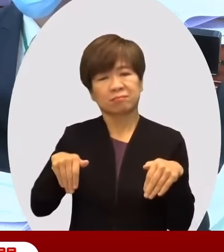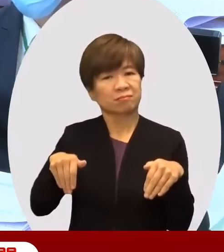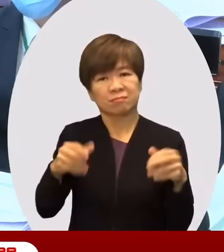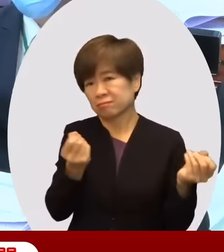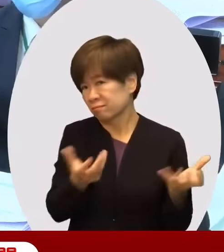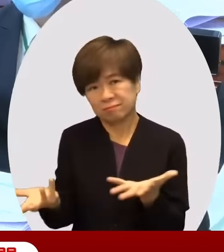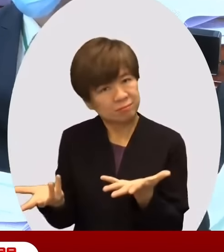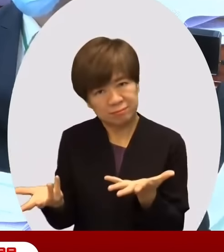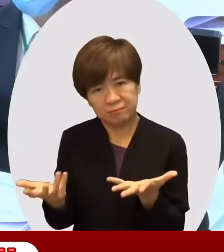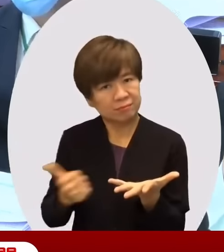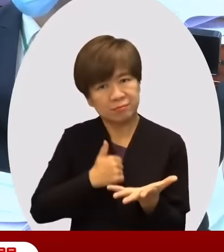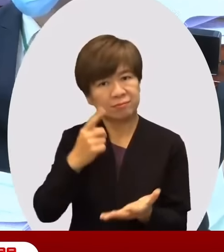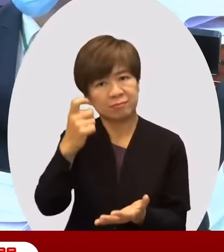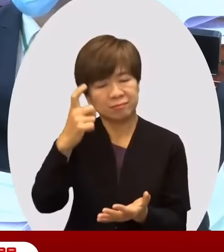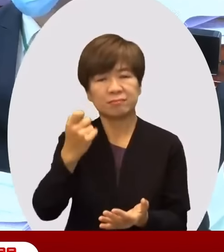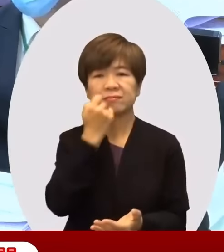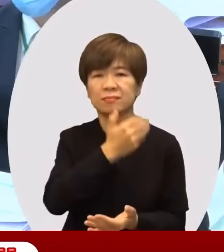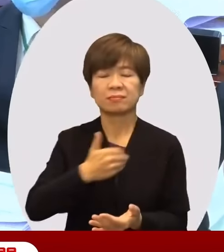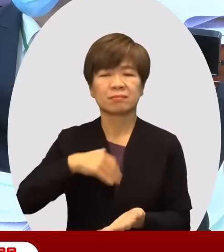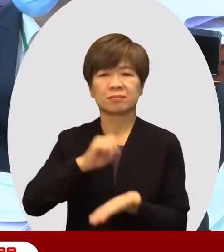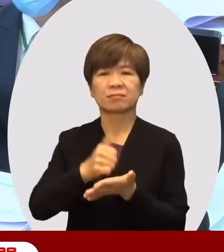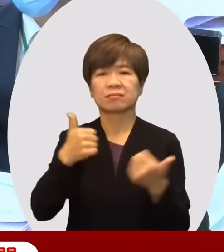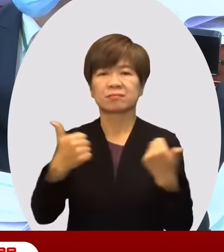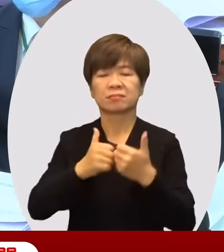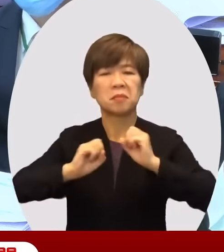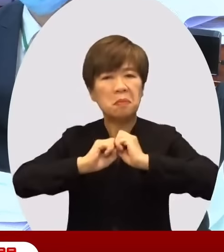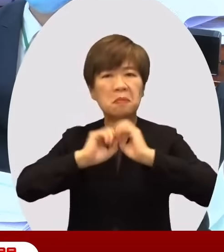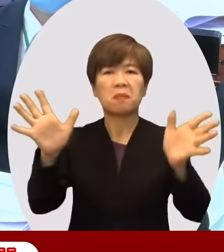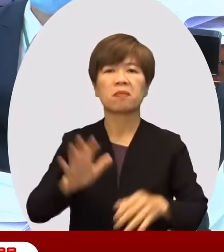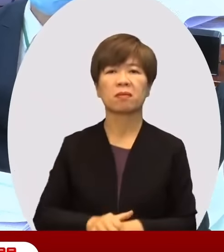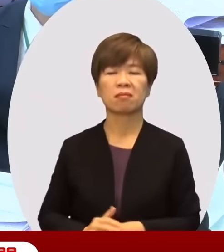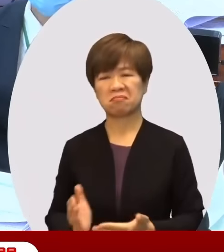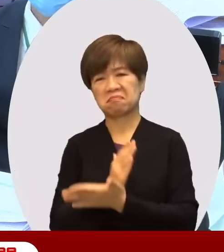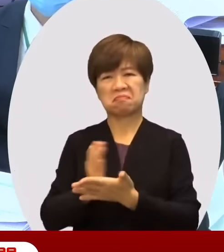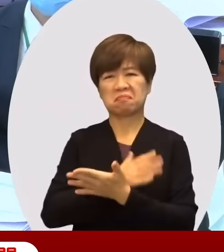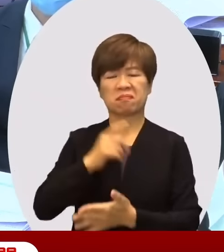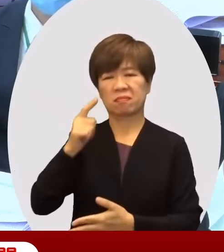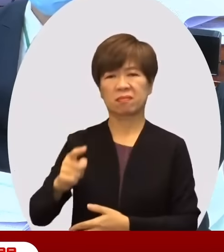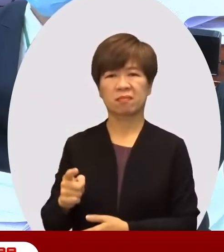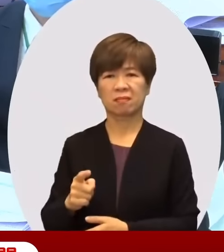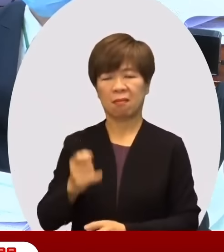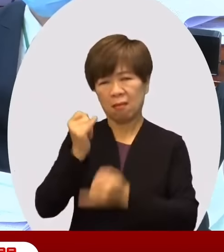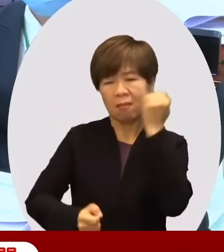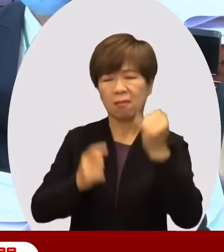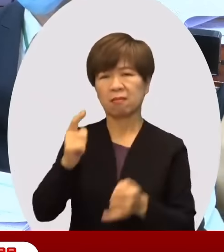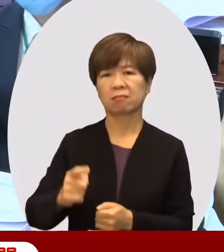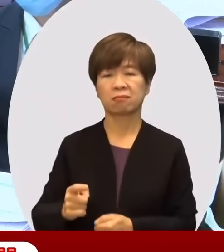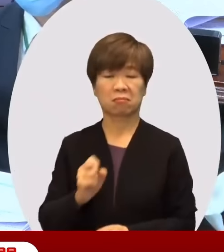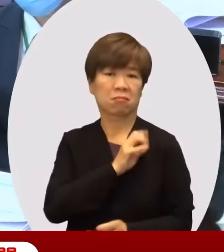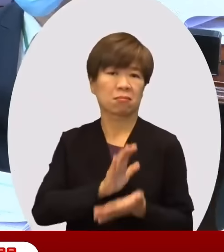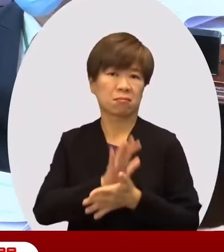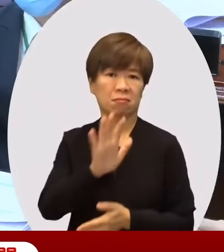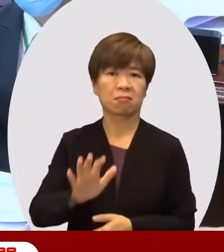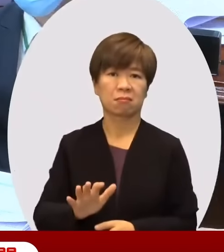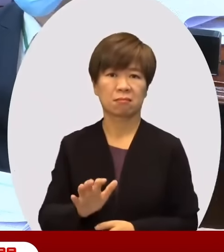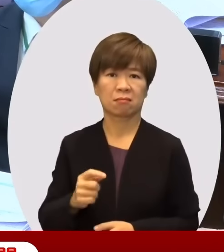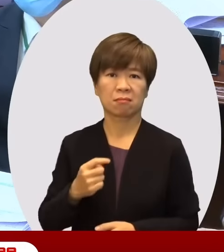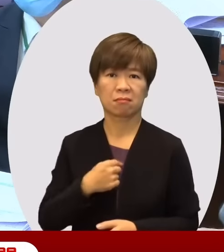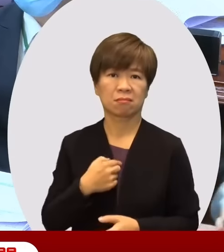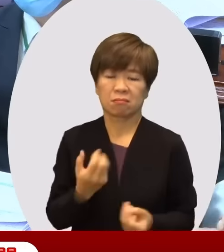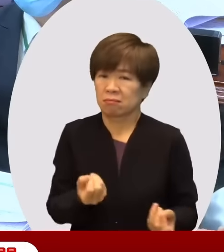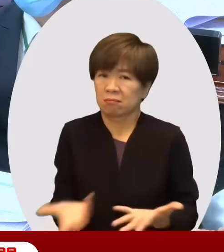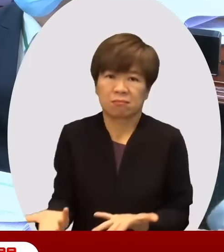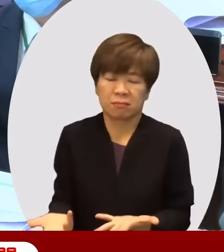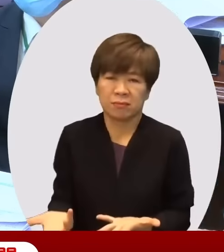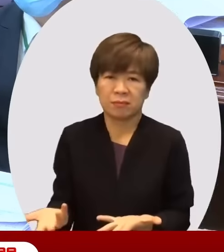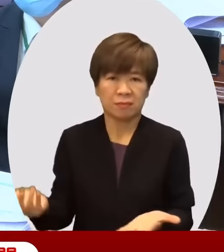不来什么事也不能干，我们可能会召开一个记者会，然后说你不遵守政治承诺， 结束了以后什么事也不能干。那至于您